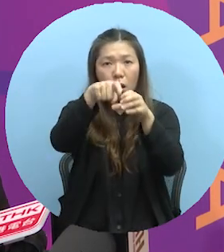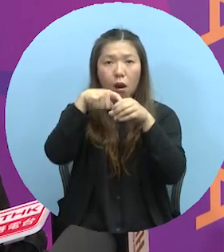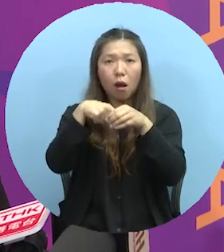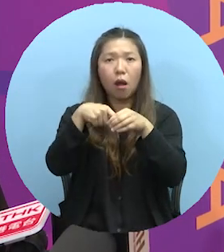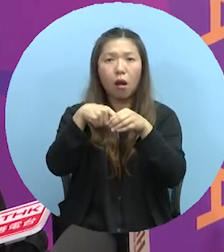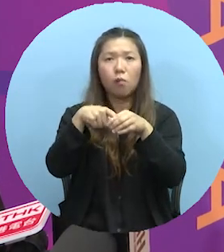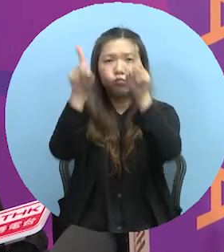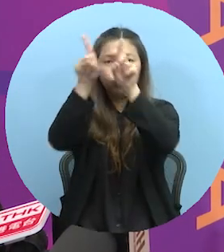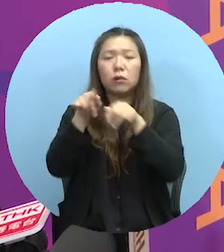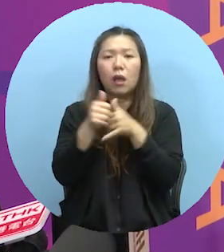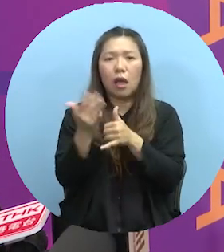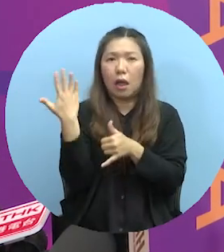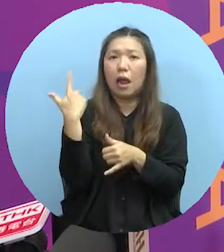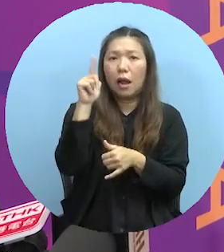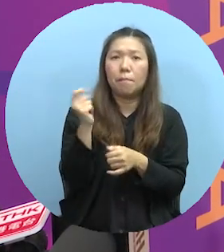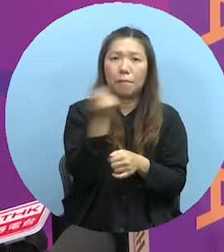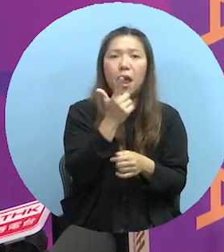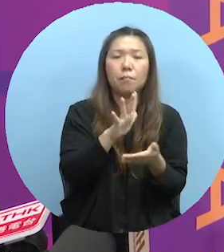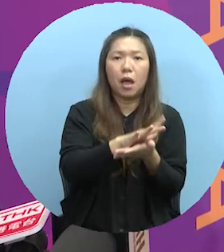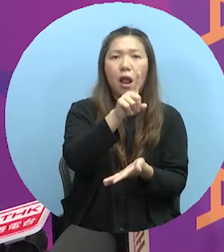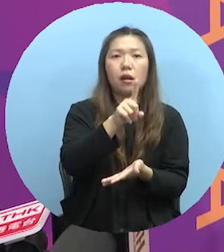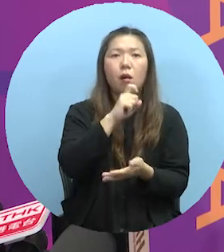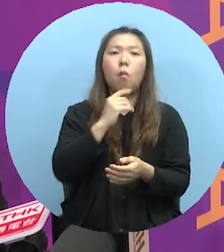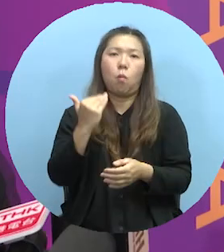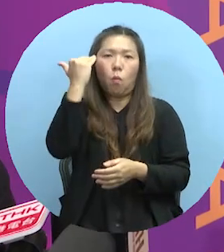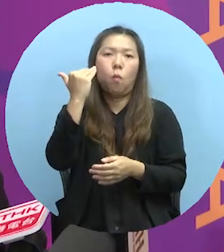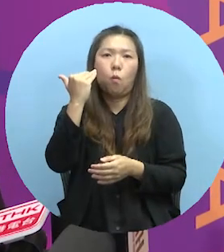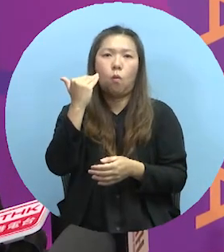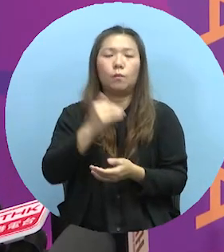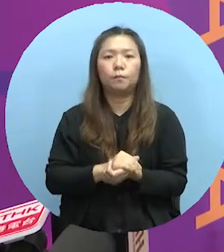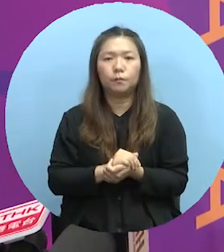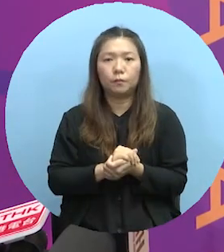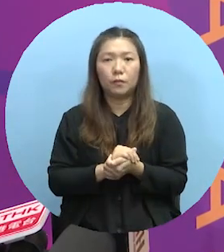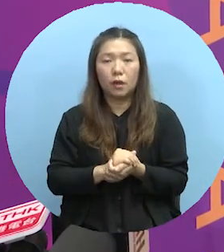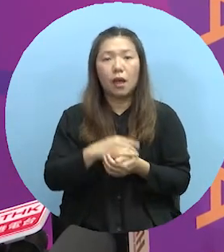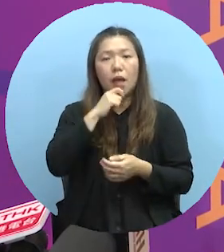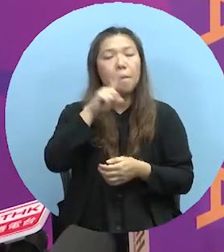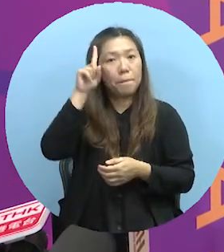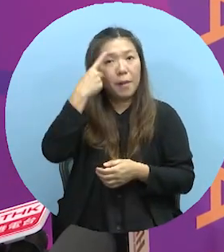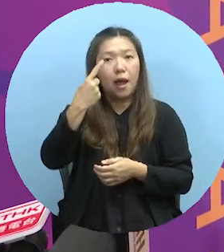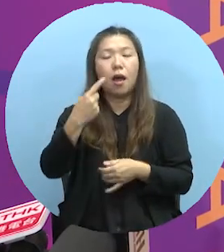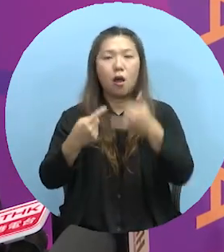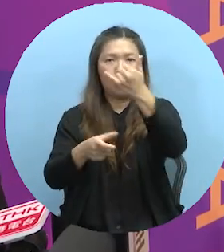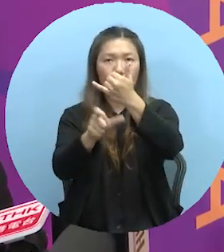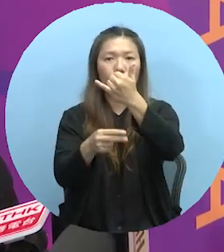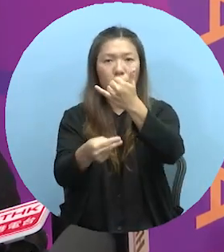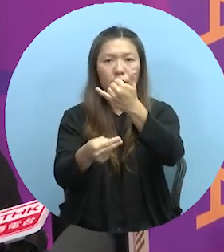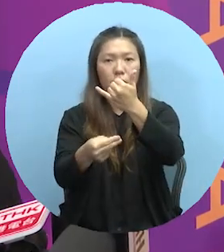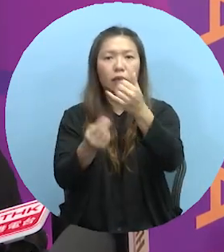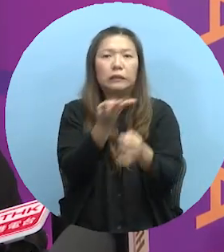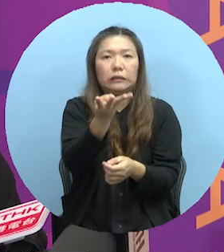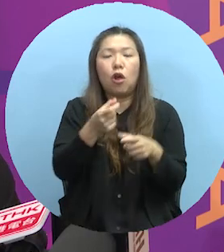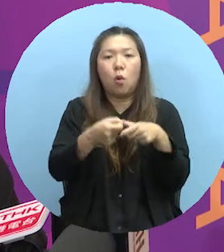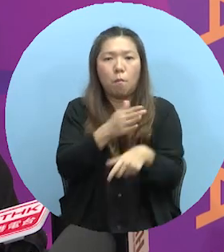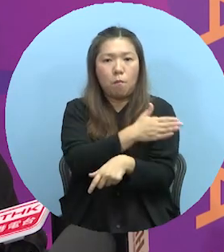指標都較過去一年的通脹幅度為高的。下一步我們會在明日，即是6月7日，和4個